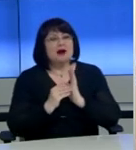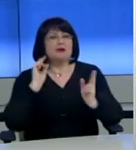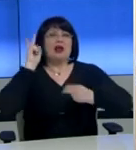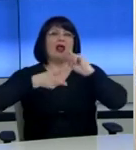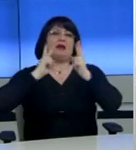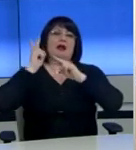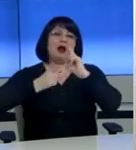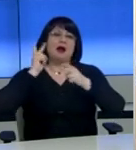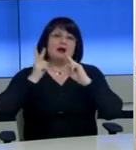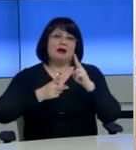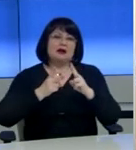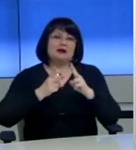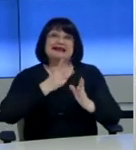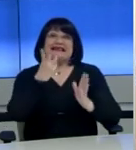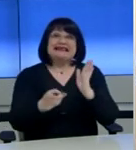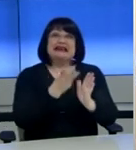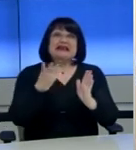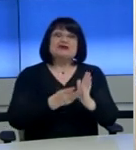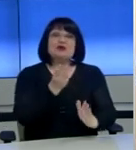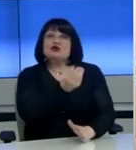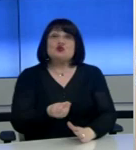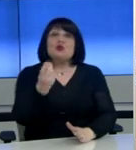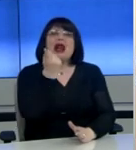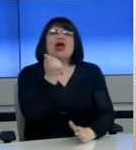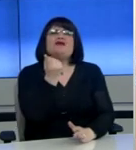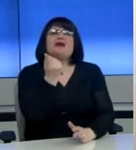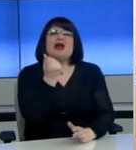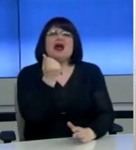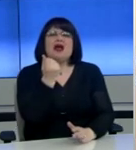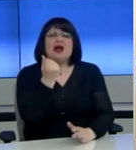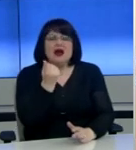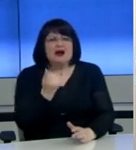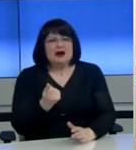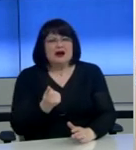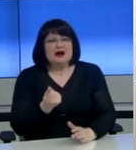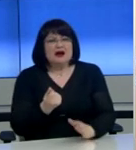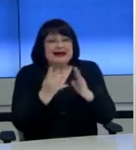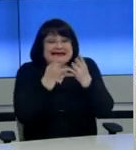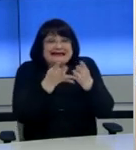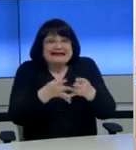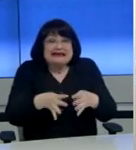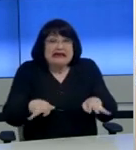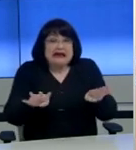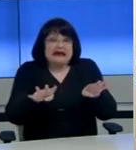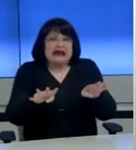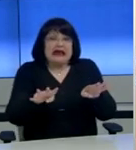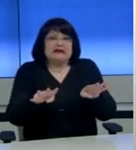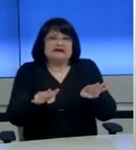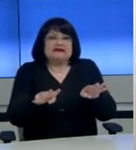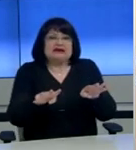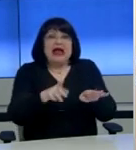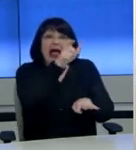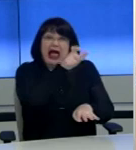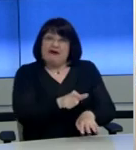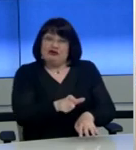καταγγελίες για τριπλασιασμό της τιμής σε σχέση με άλλες περιπτώσεις και για ύπαρξη όμως συγγενικών σχέσεων ανάμεσα στον